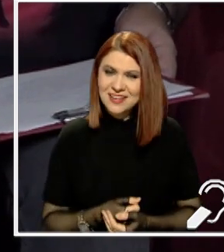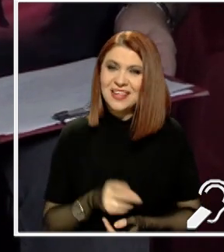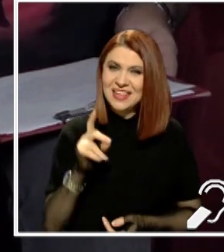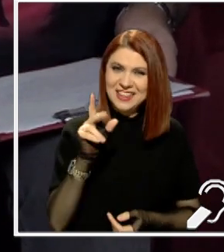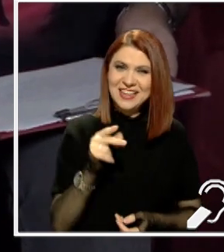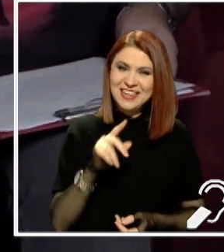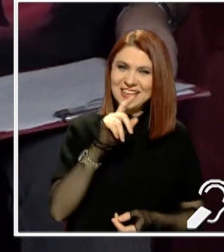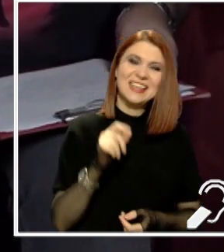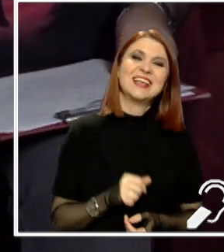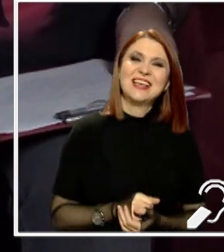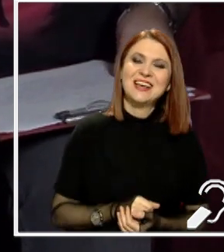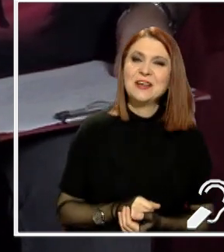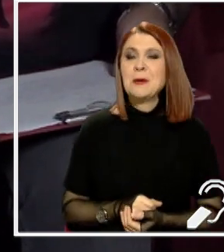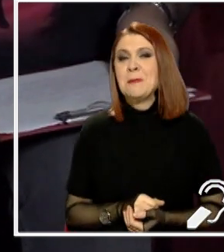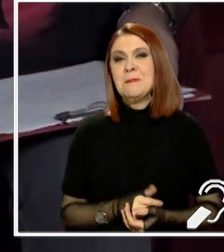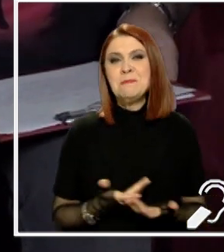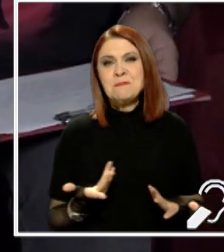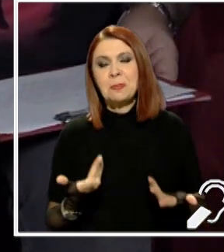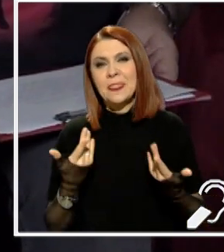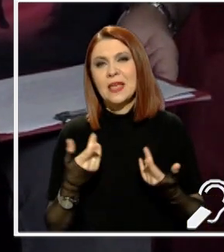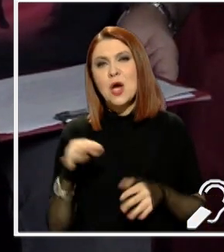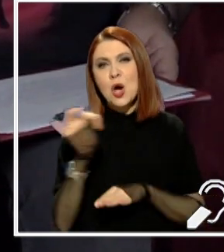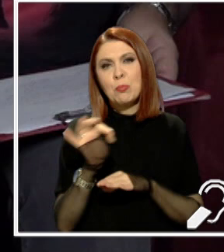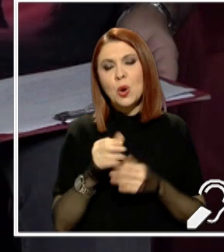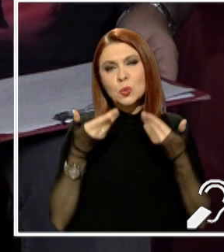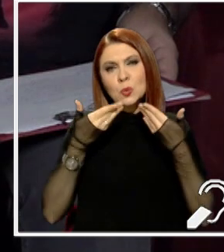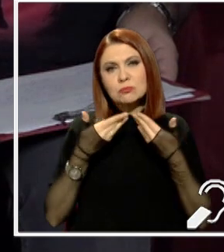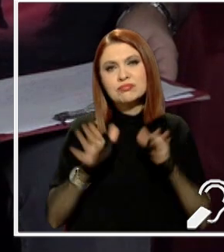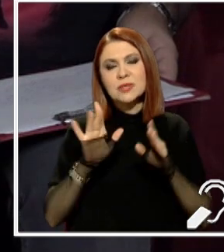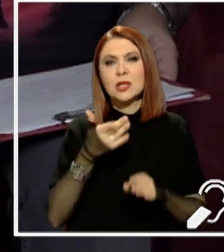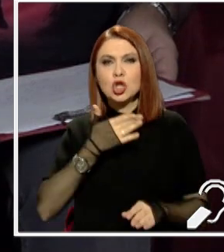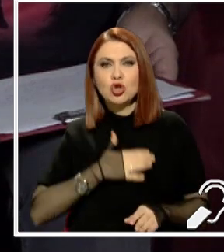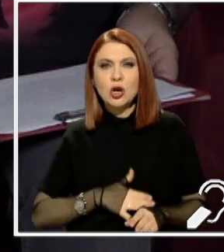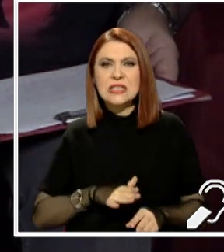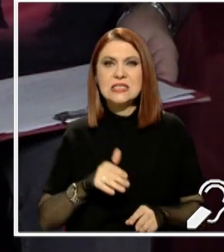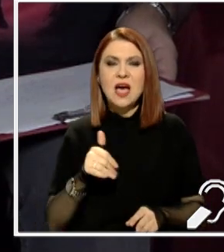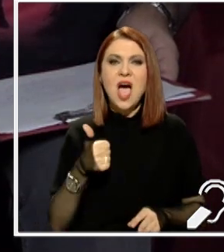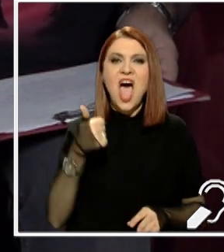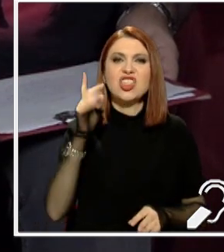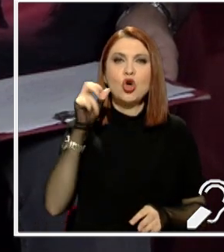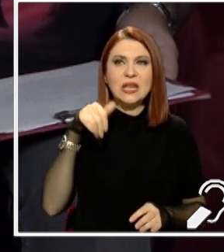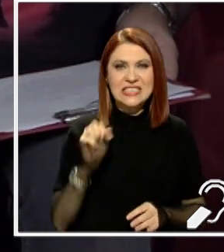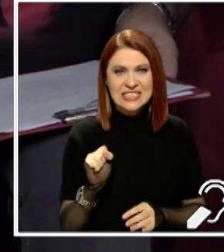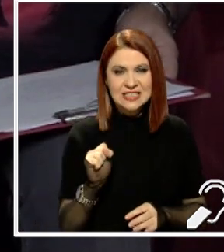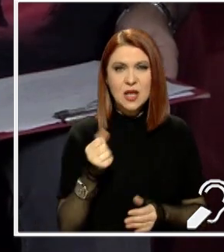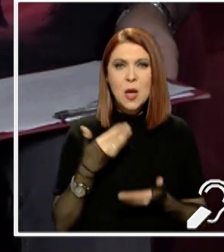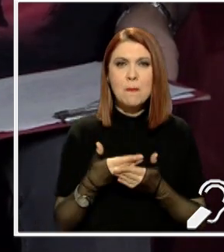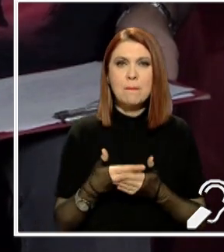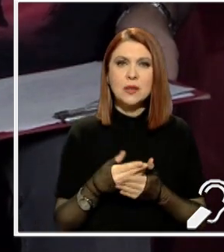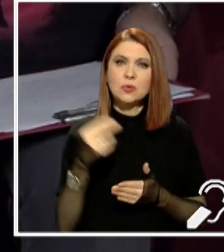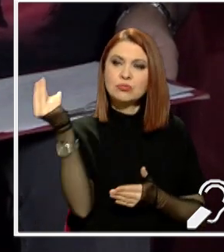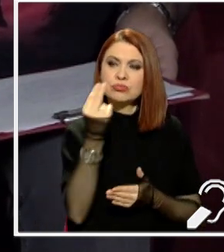Da. Păi, s-a născut, aș putea spune, din dorința lui Adonis pentru a